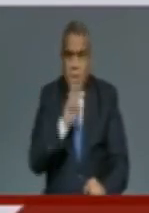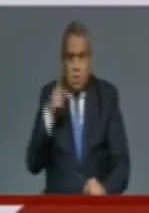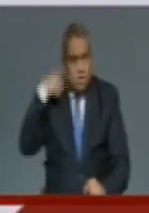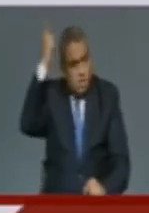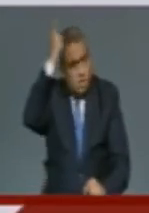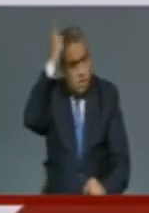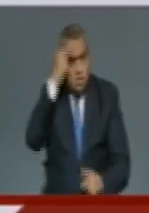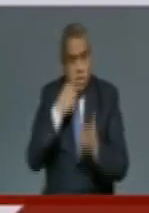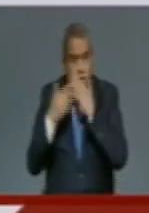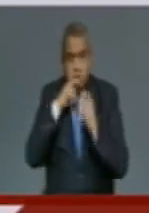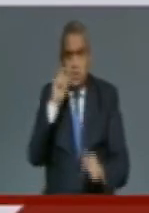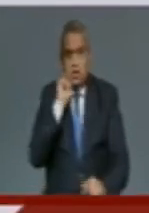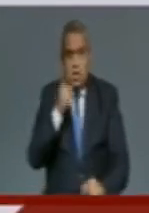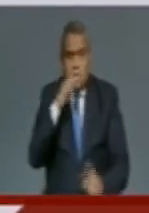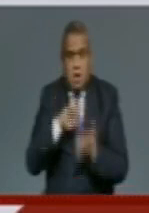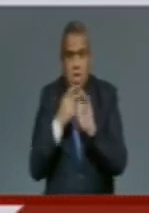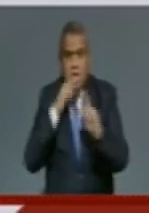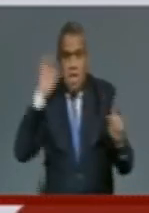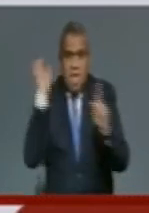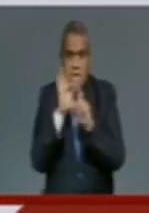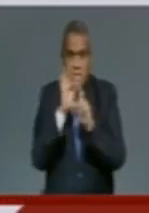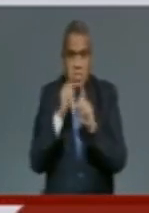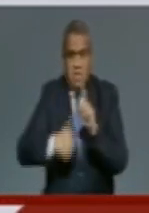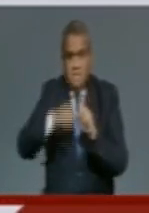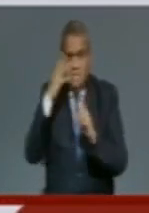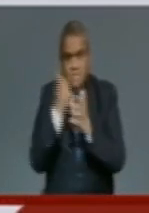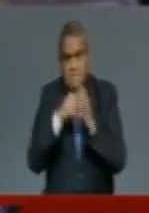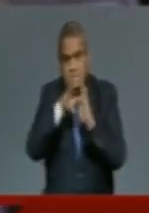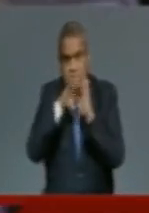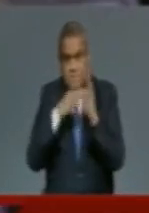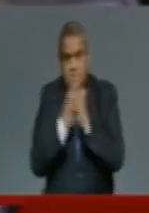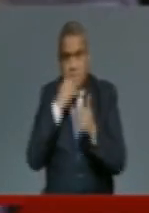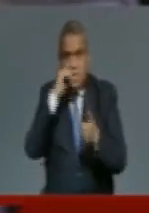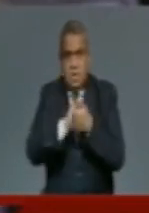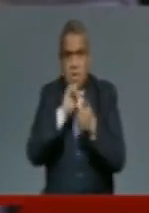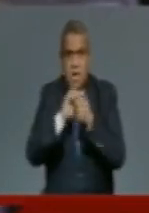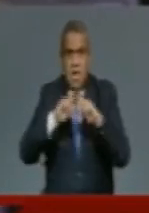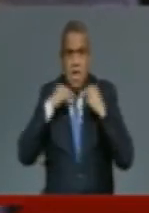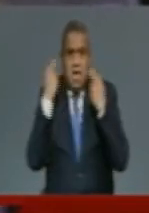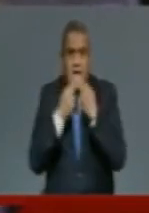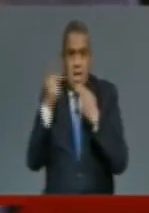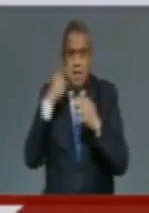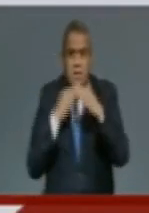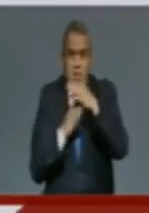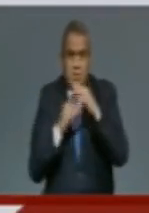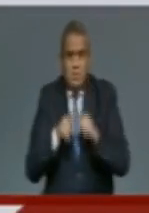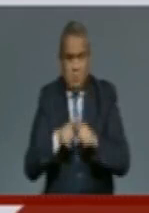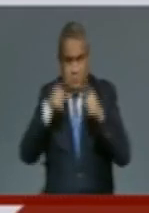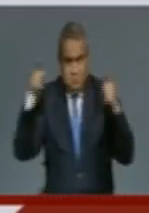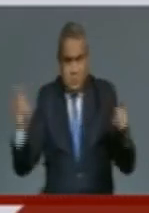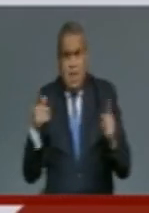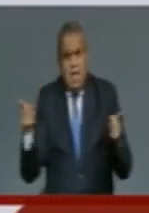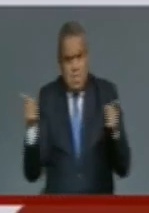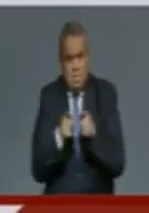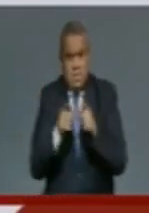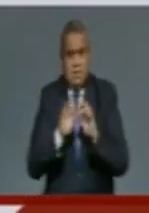نوفمبر الماضي، وكانت مستهدفة ترجمة الطموح والتعهدات كالعادة. واسمحوا لي أنا مش هخرج كتير عن النص، ولكن عايز أقول